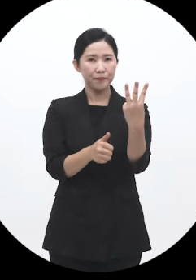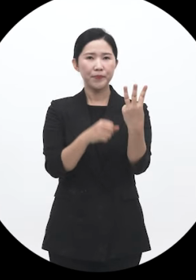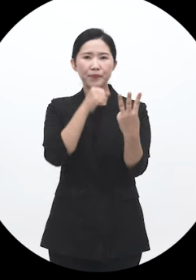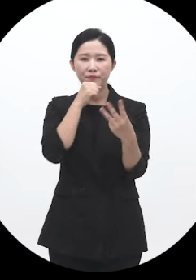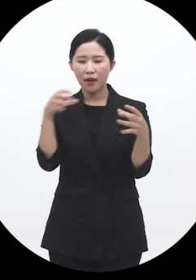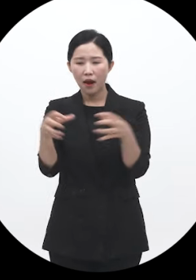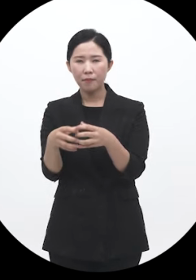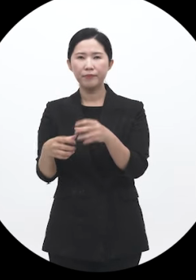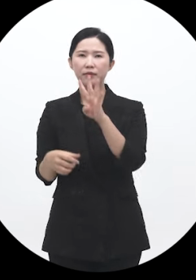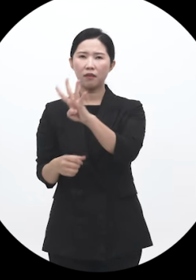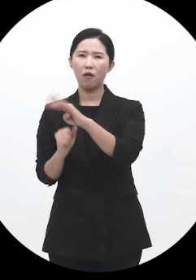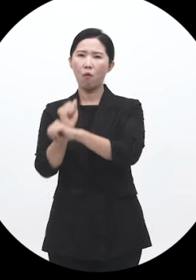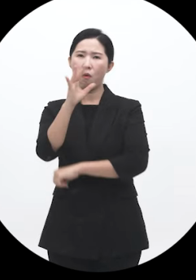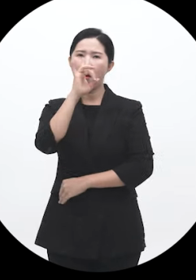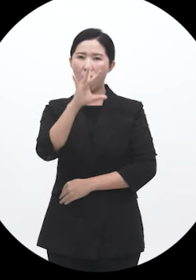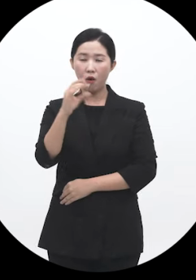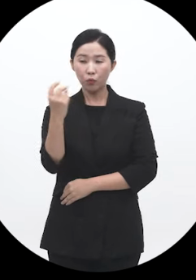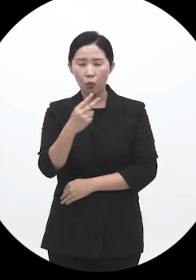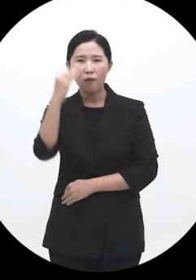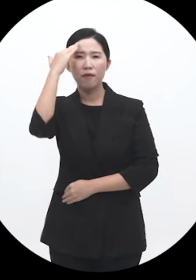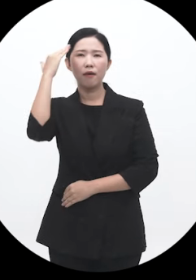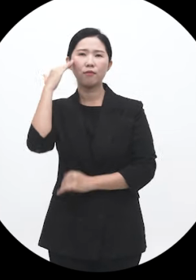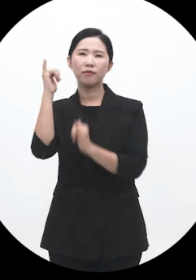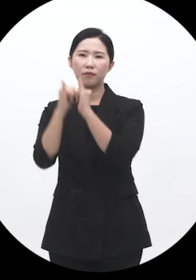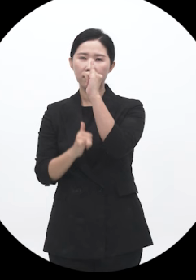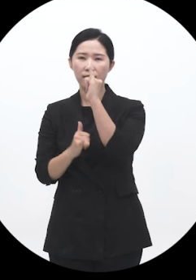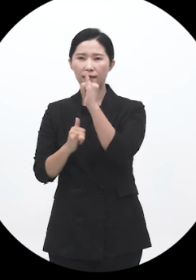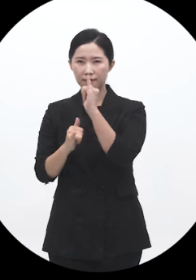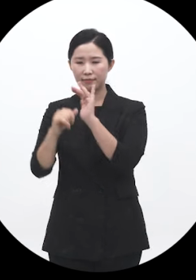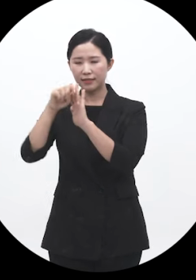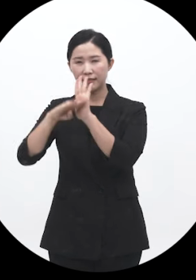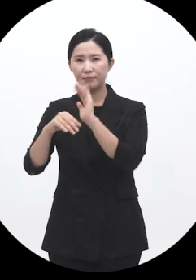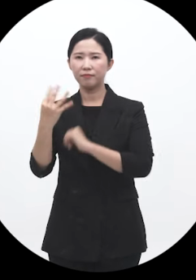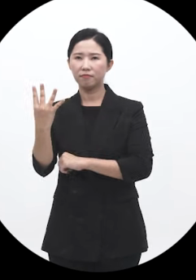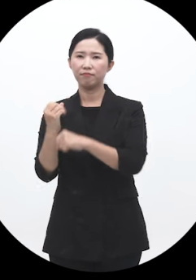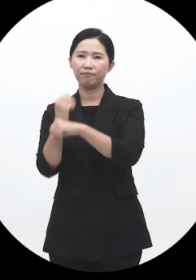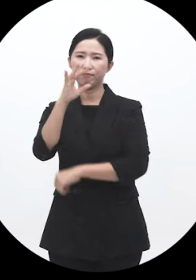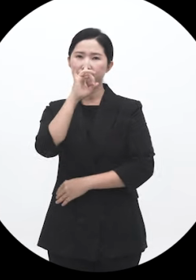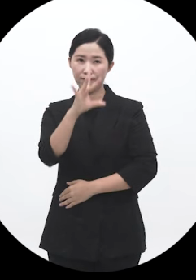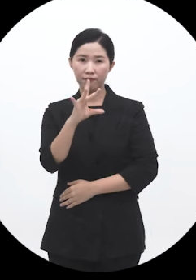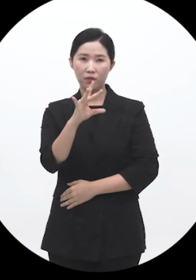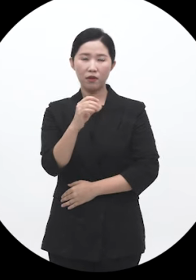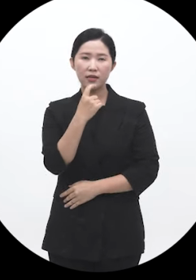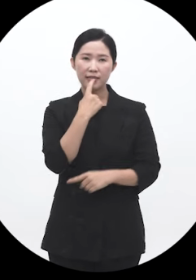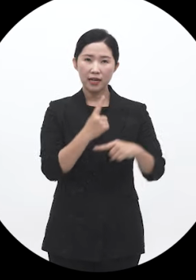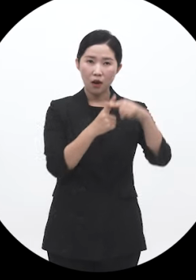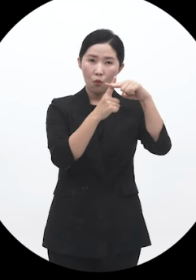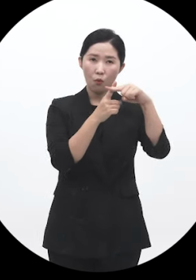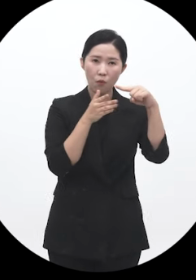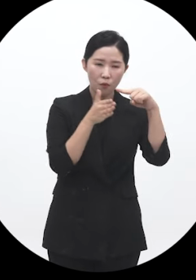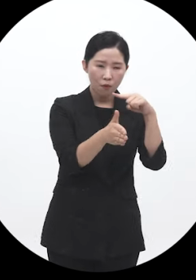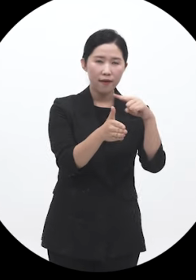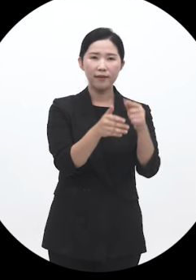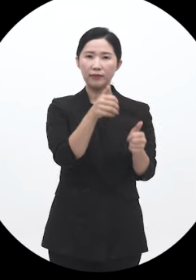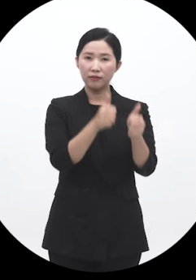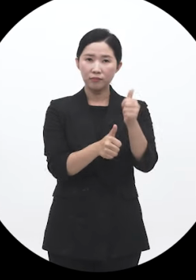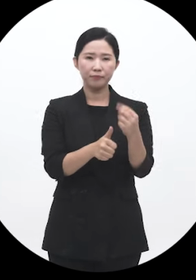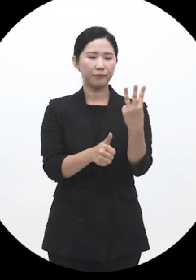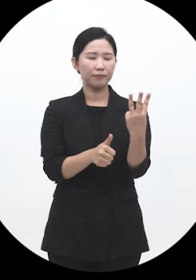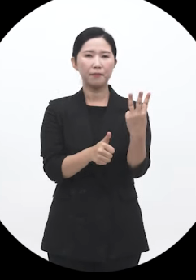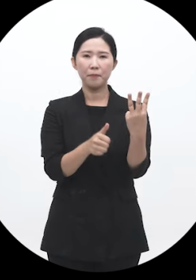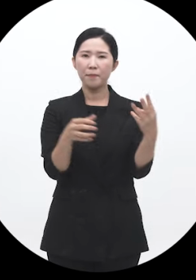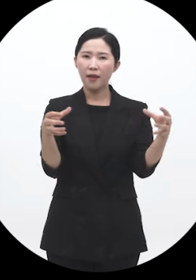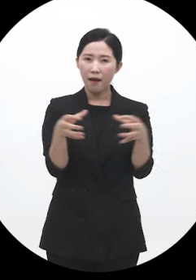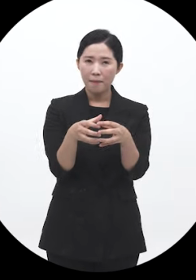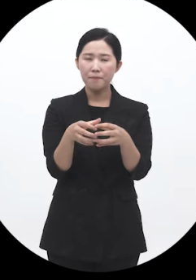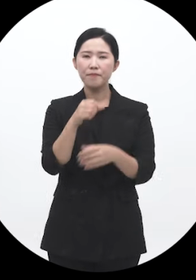간호학과 세계합 7 이내로 작년과 동일합니다. 그 이외의 전 모집